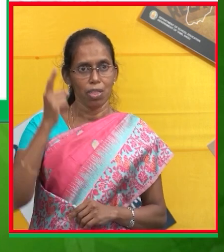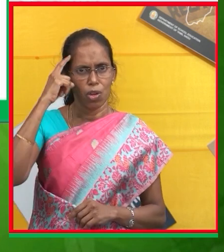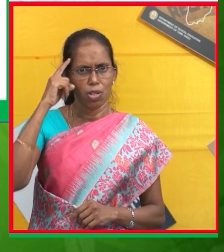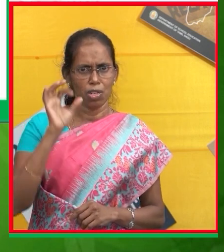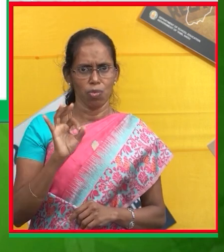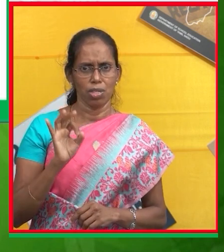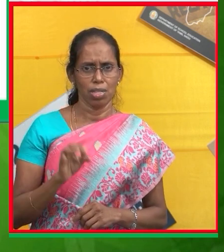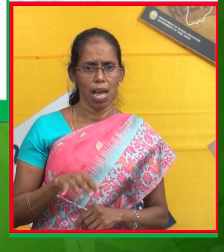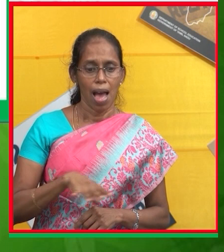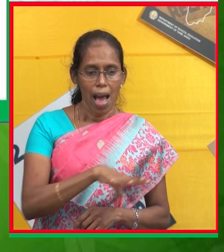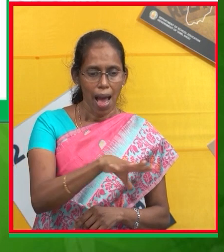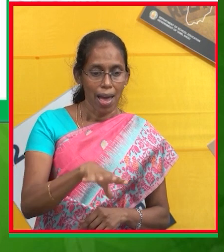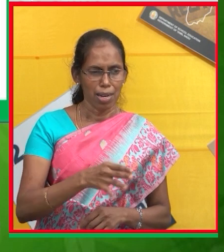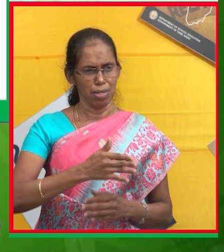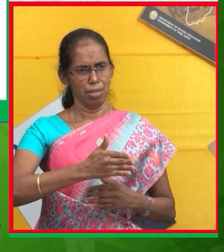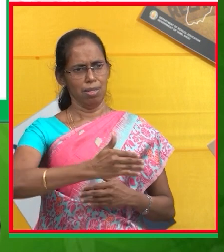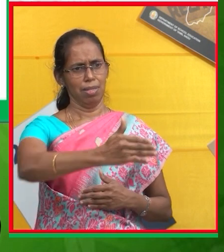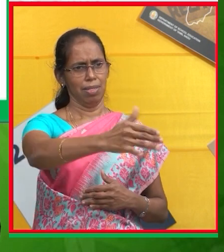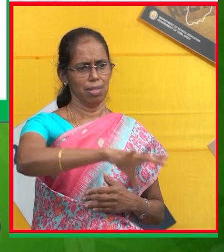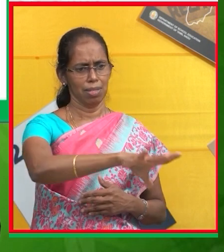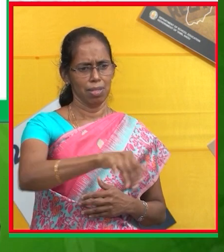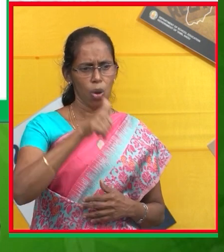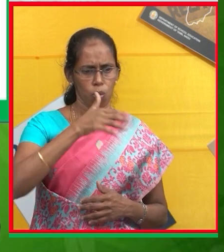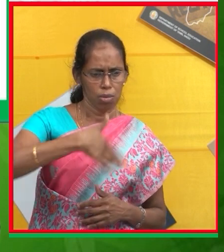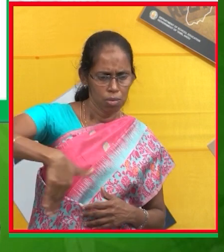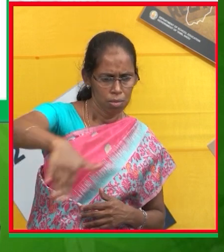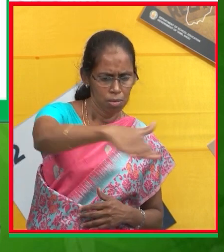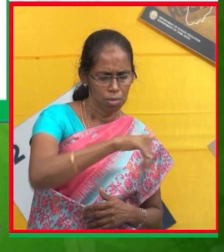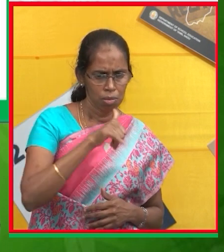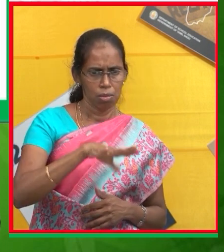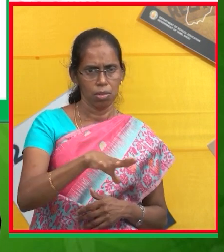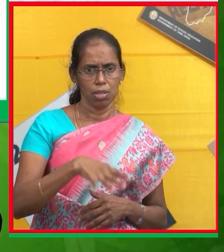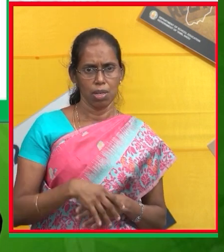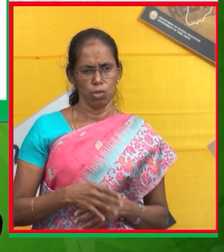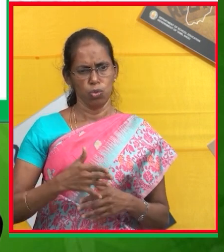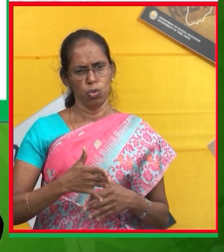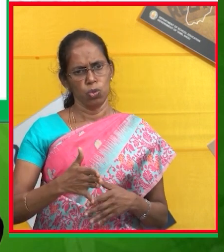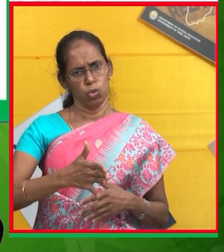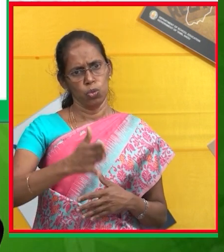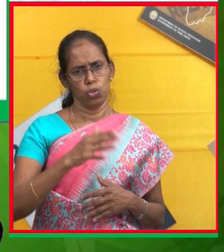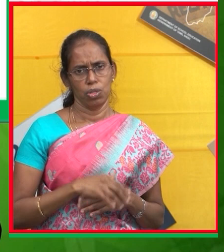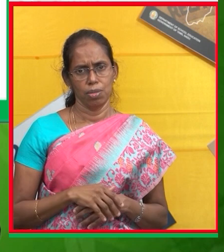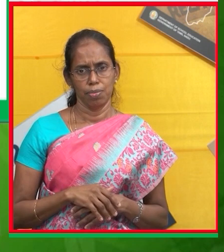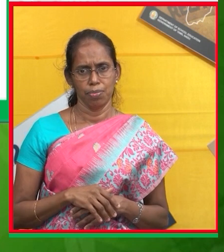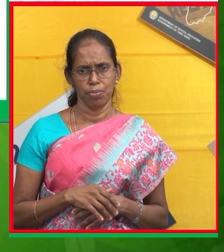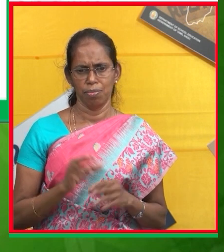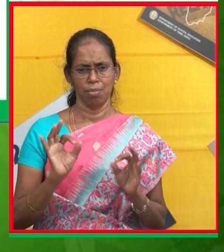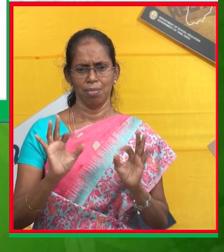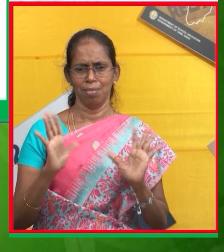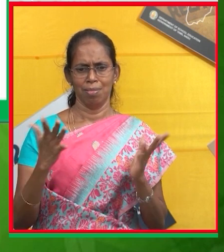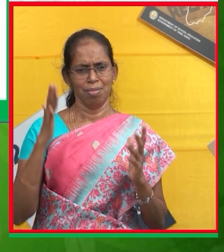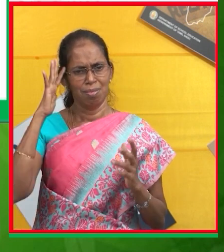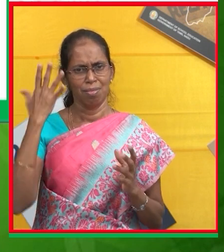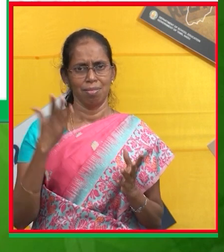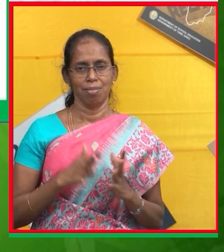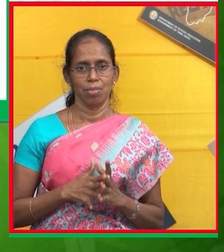it was an island from a distance. It was so huge. We are not specialists, so